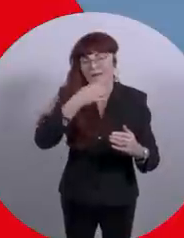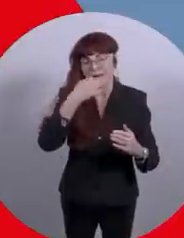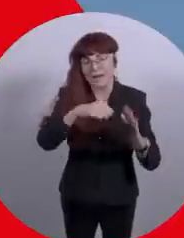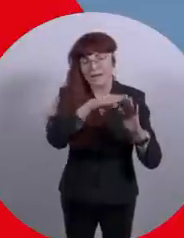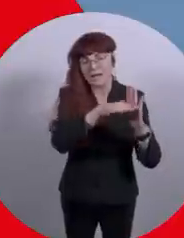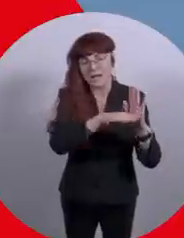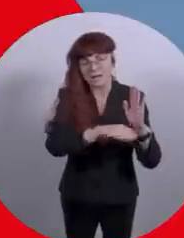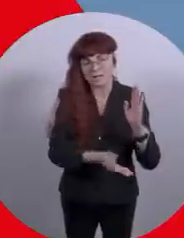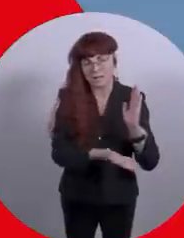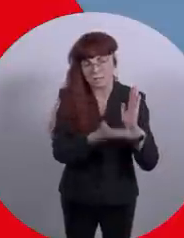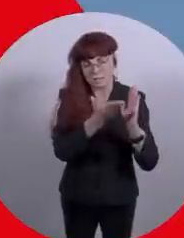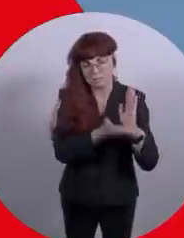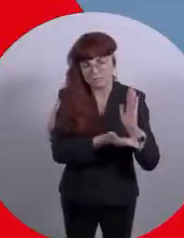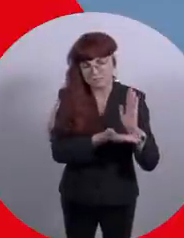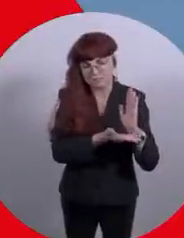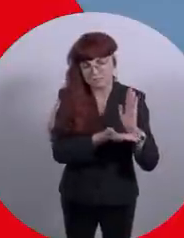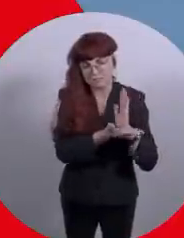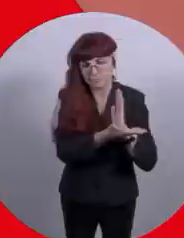danke